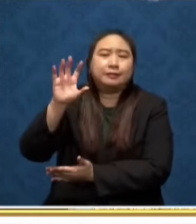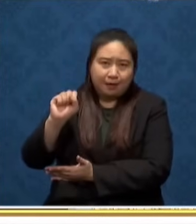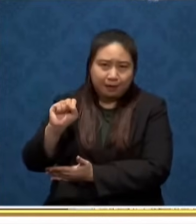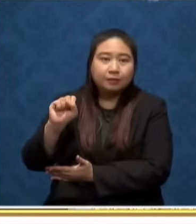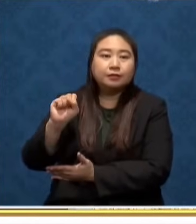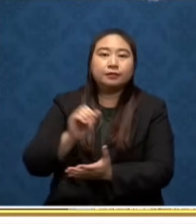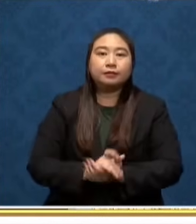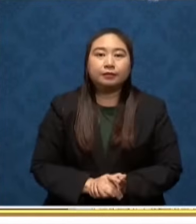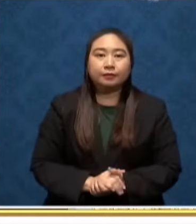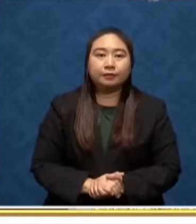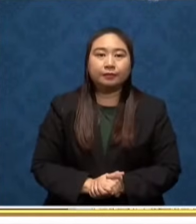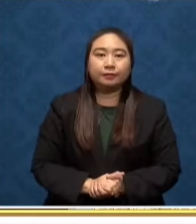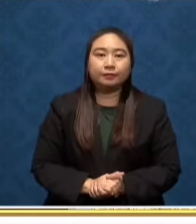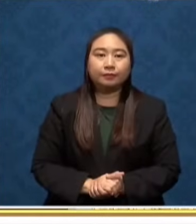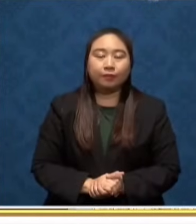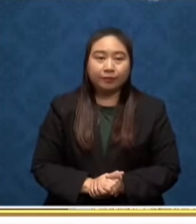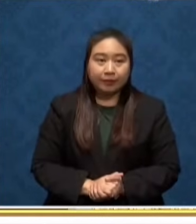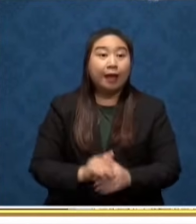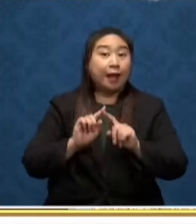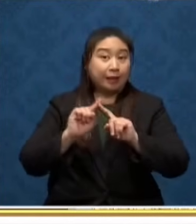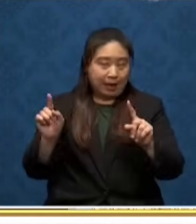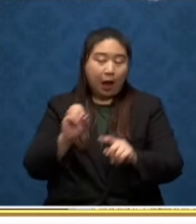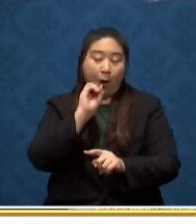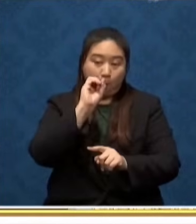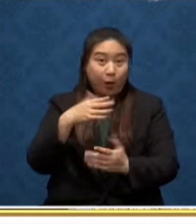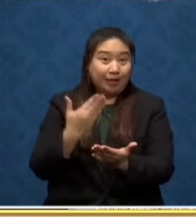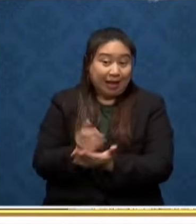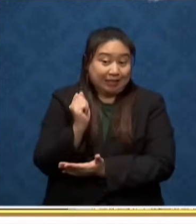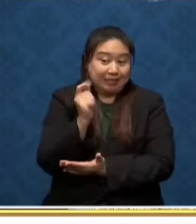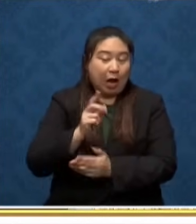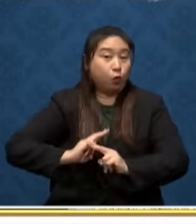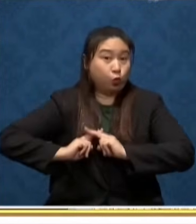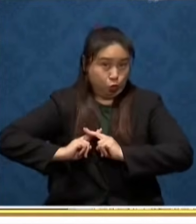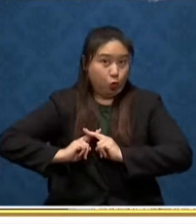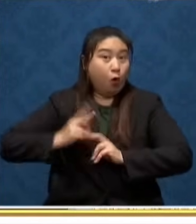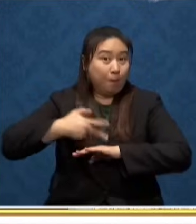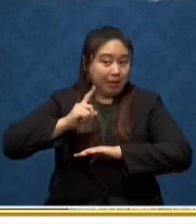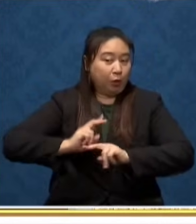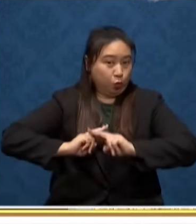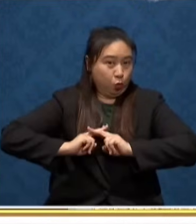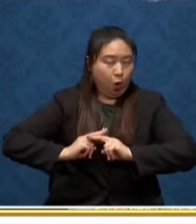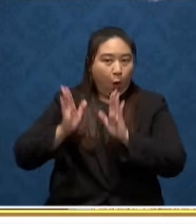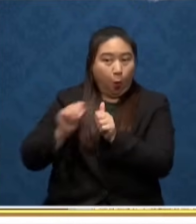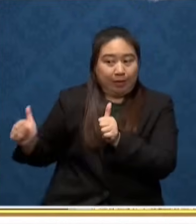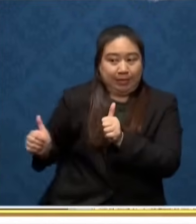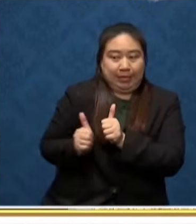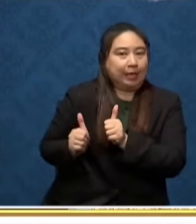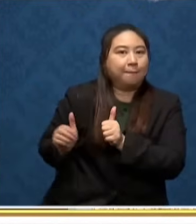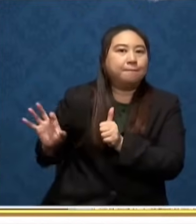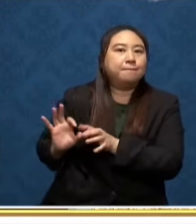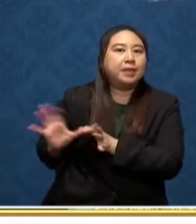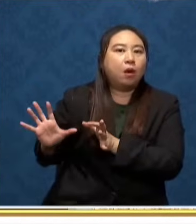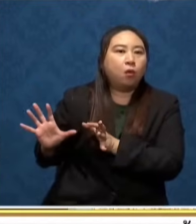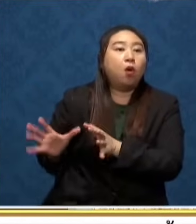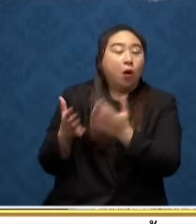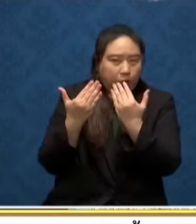ค่ะแต่ท่านบอกแค่ค่าใช้จ่ายส่วนตัวของประธานนะคะไม่ได้นับผู้ติดตามดังนั้นเพื่อความโปร่งใสค่ะดิฉัน